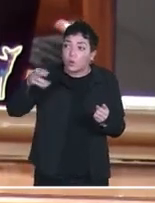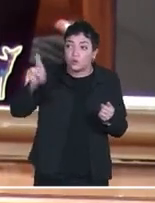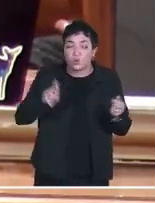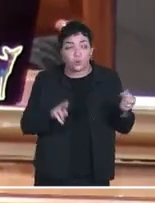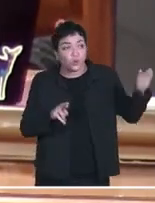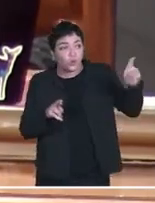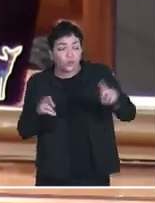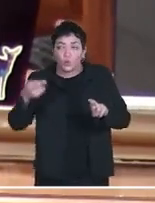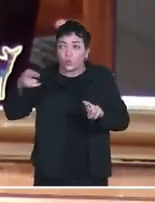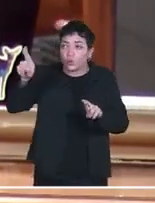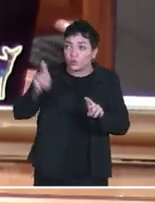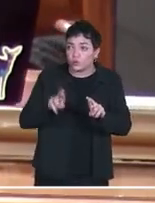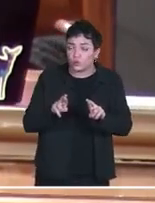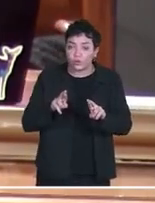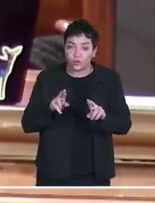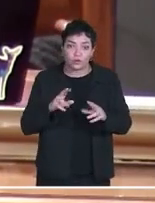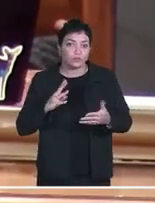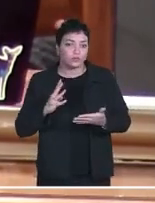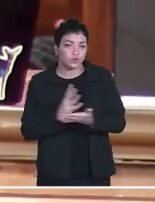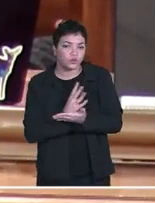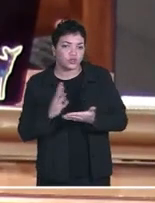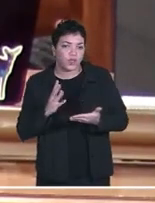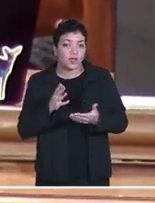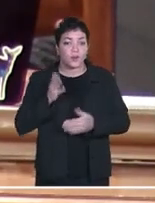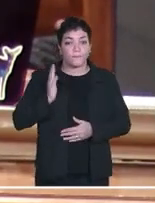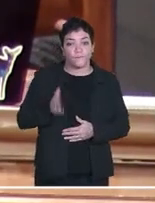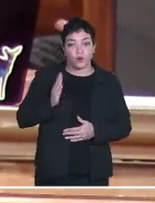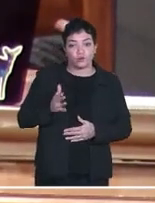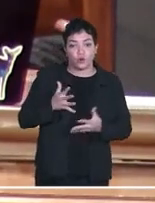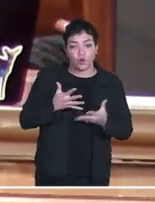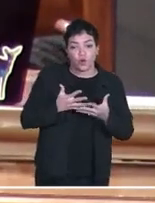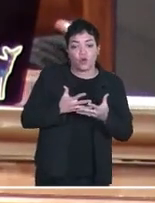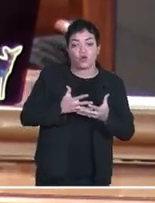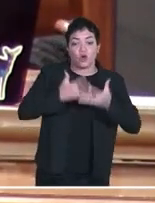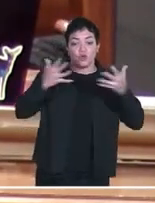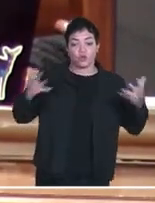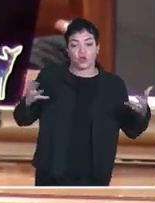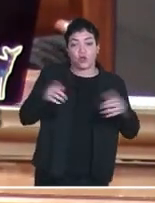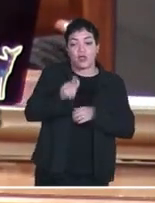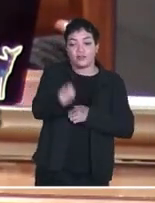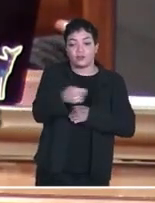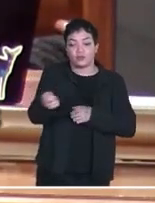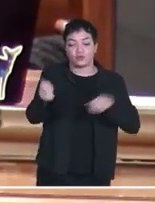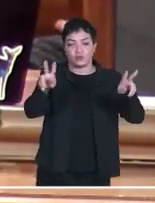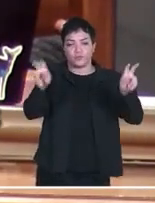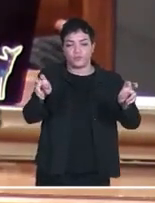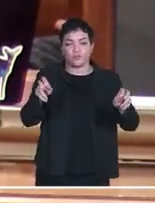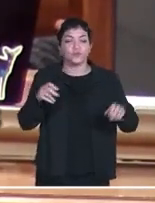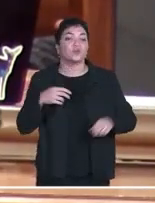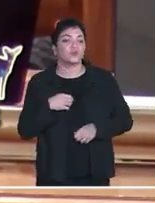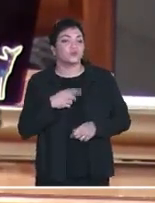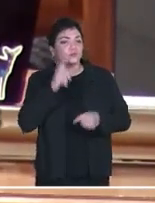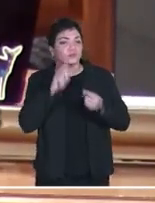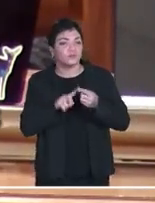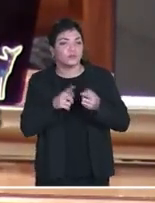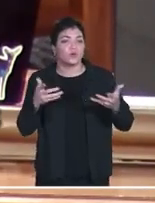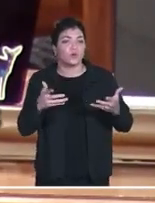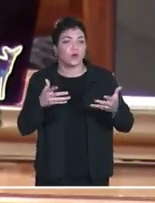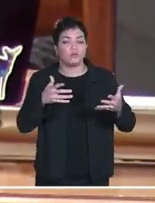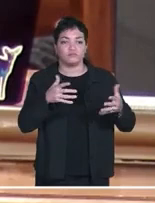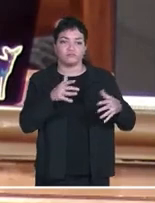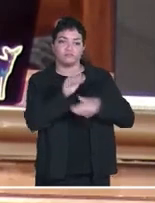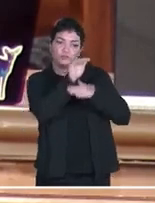Bordeaux Grandeur Nature. Permettez-moi de vous en rappeler les points majeurs. Sanctuariser les grands espaces naturels